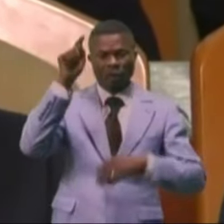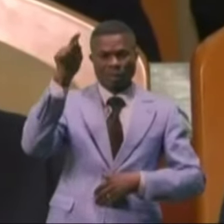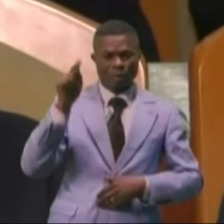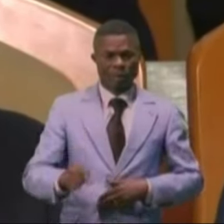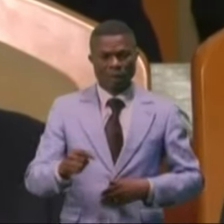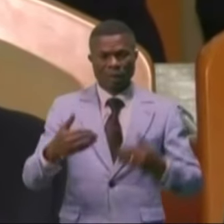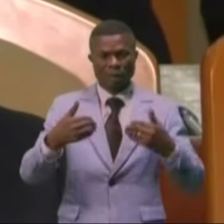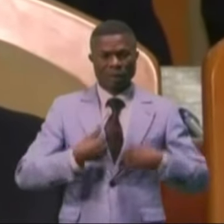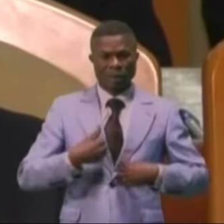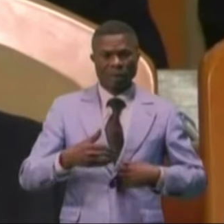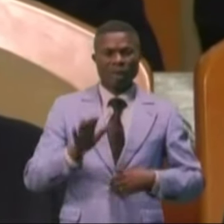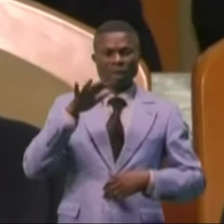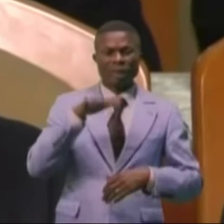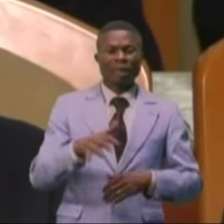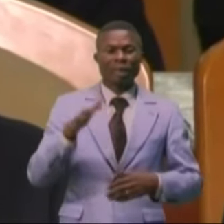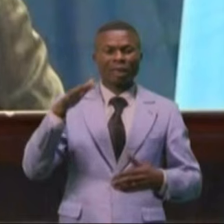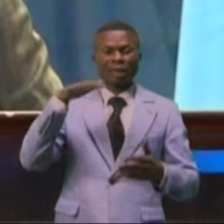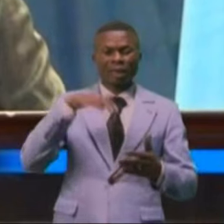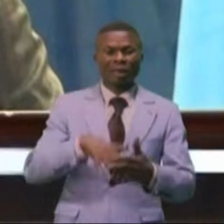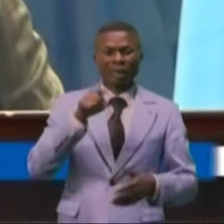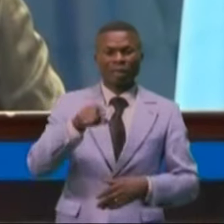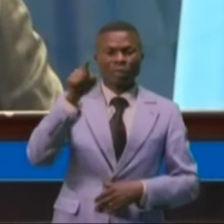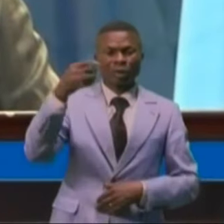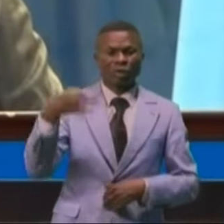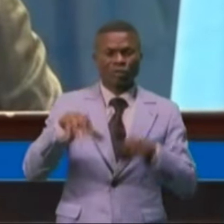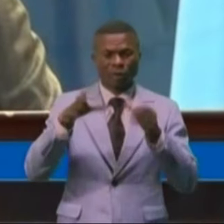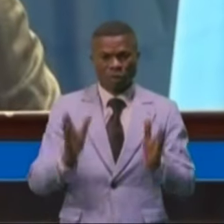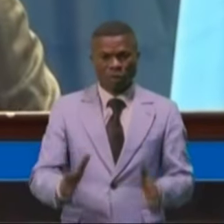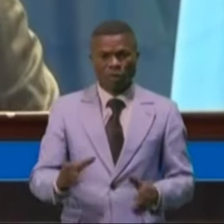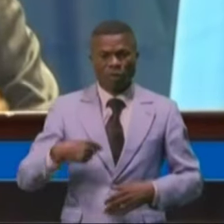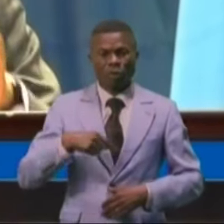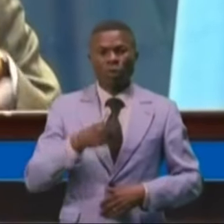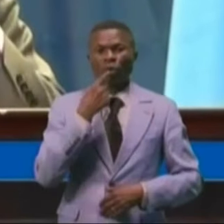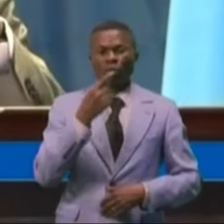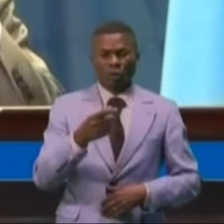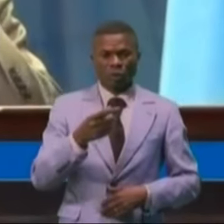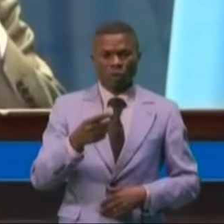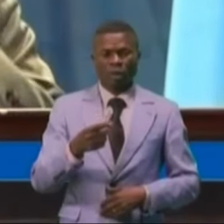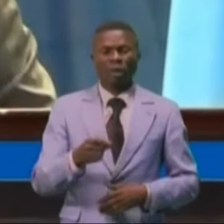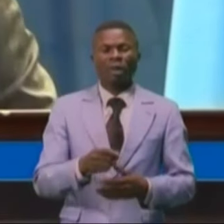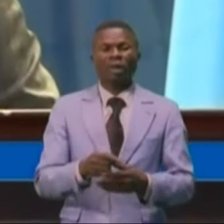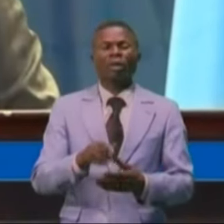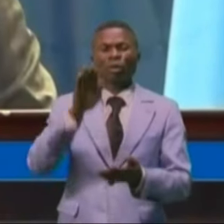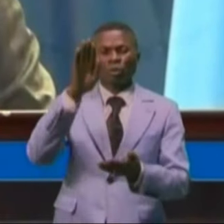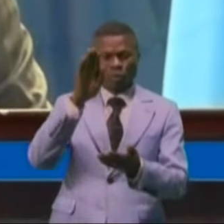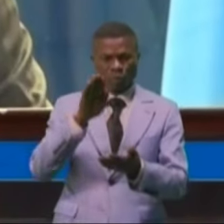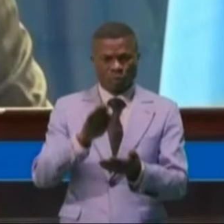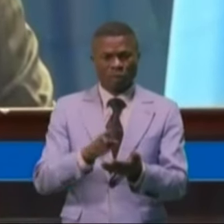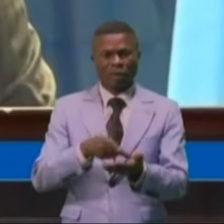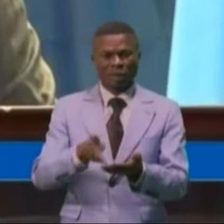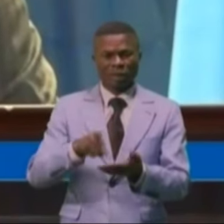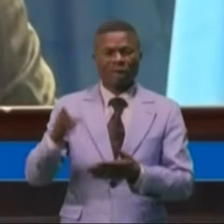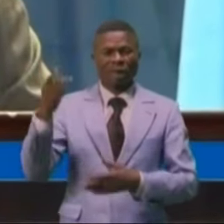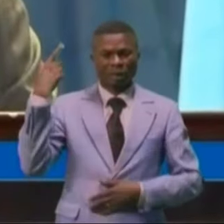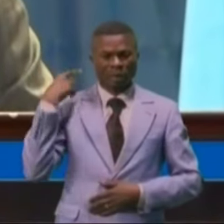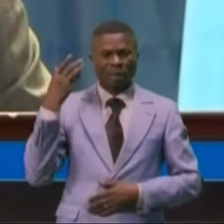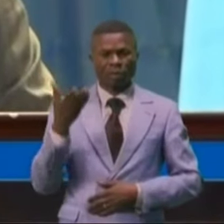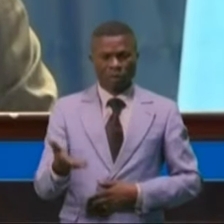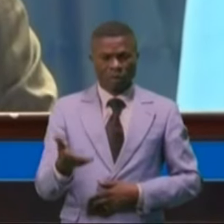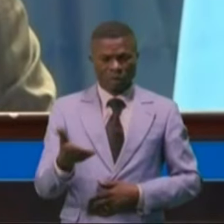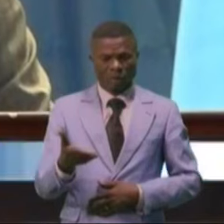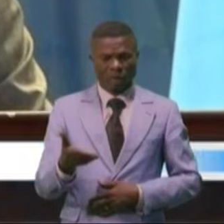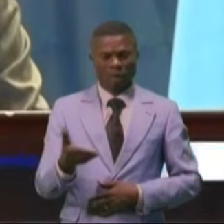de 5 millions de francs congolais. Nous avons dit que nous allons restreindre la tension salariale.